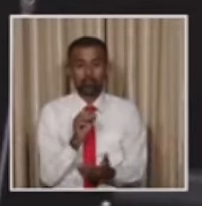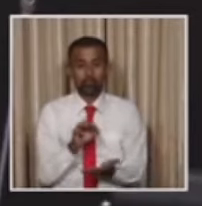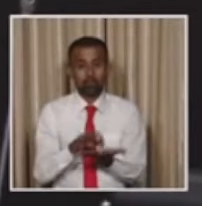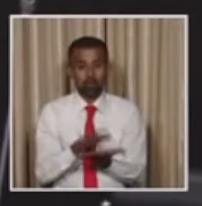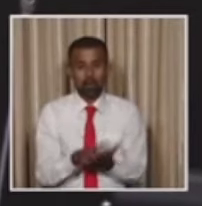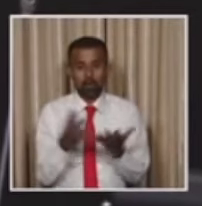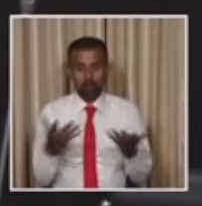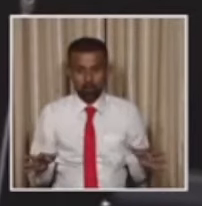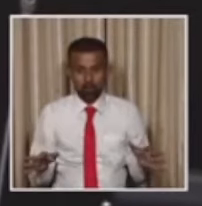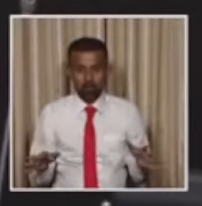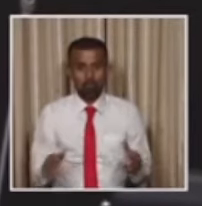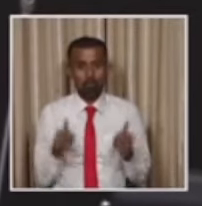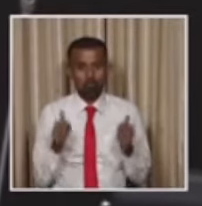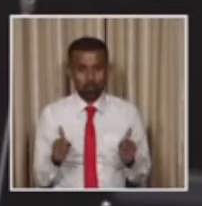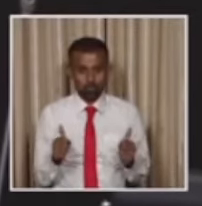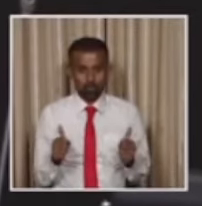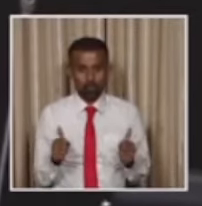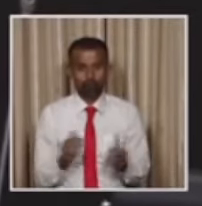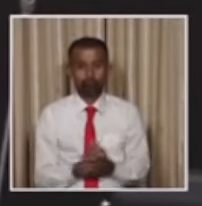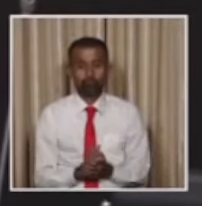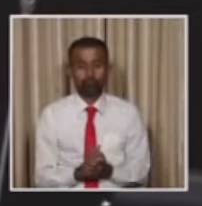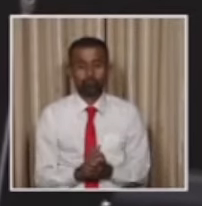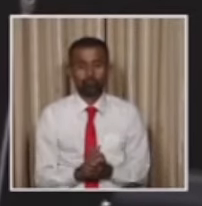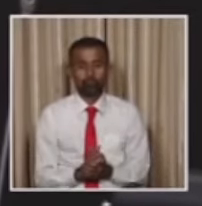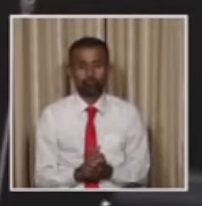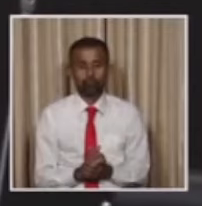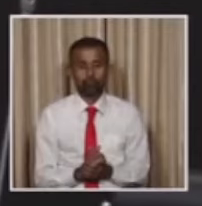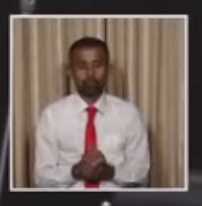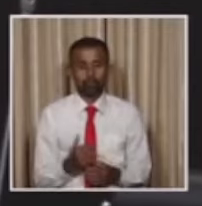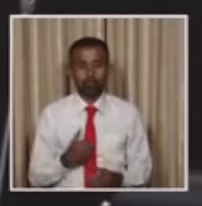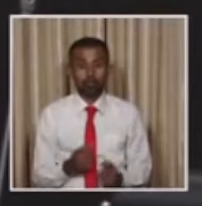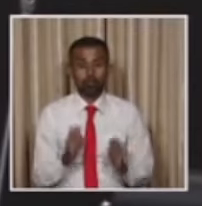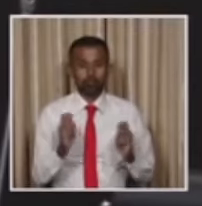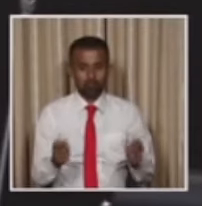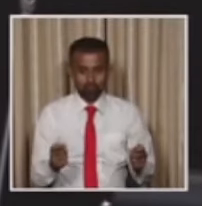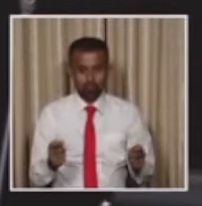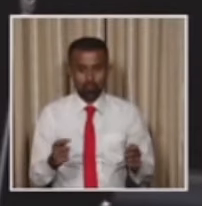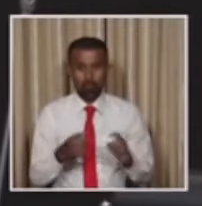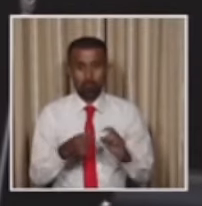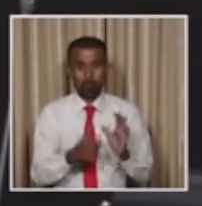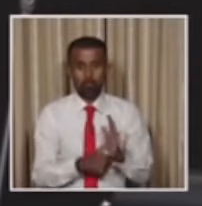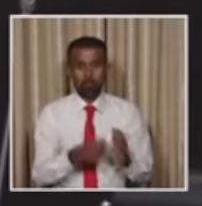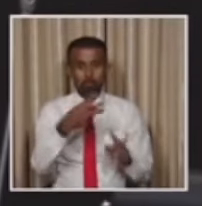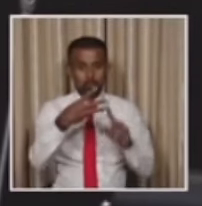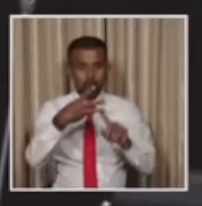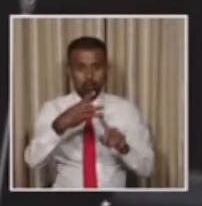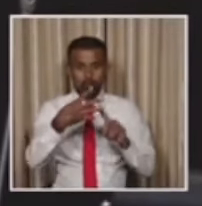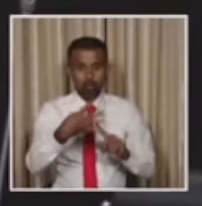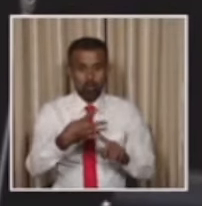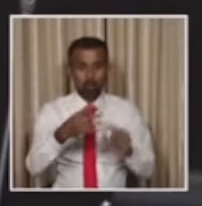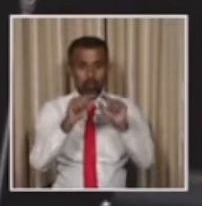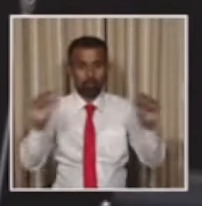දීලා තියෙනවා. ඒක හොඳයි. ඒ නිසා ඇත්තට වශයෙන්ම අපි ඉදිරිපත් කරලා තියෙන්නේ පනතේ 3 සහ 4 වගන්ති